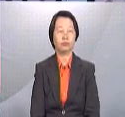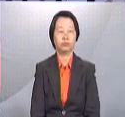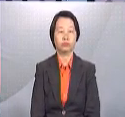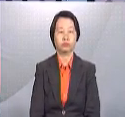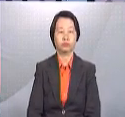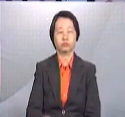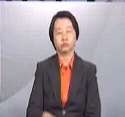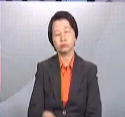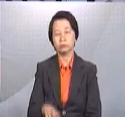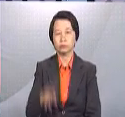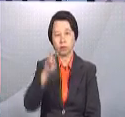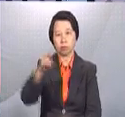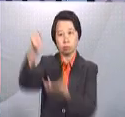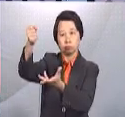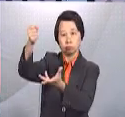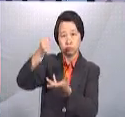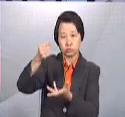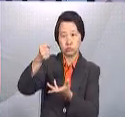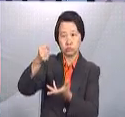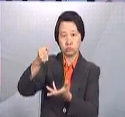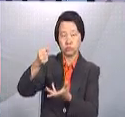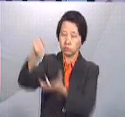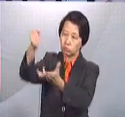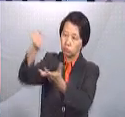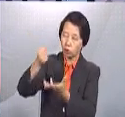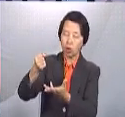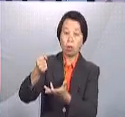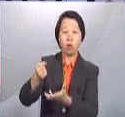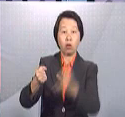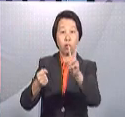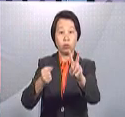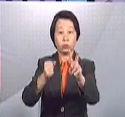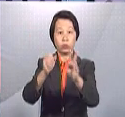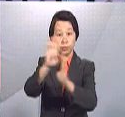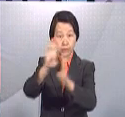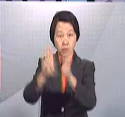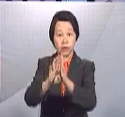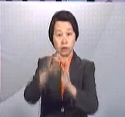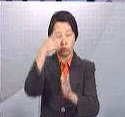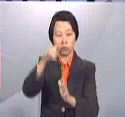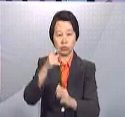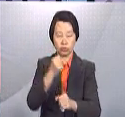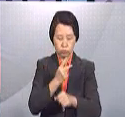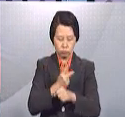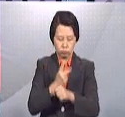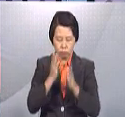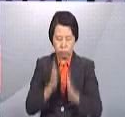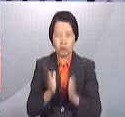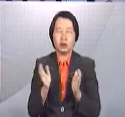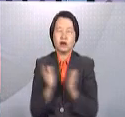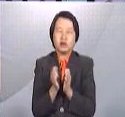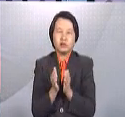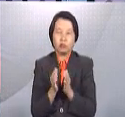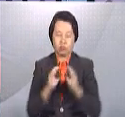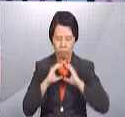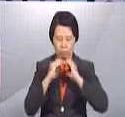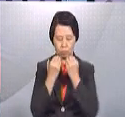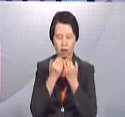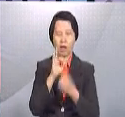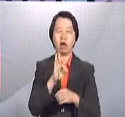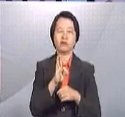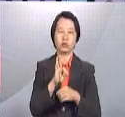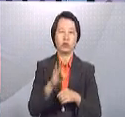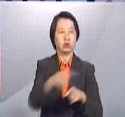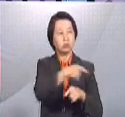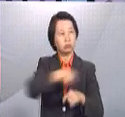Lihat peruntukan yang itu sebanyak 2 bilion untuk kontraktor kecil, di mana kontraktor kelas F sekarang ini